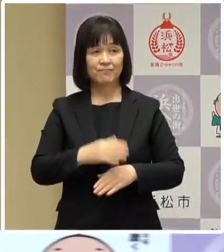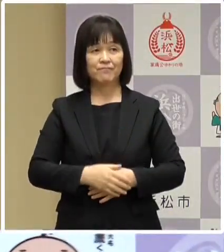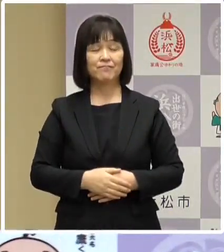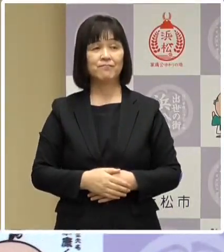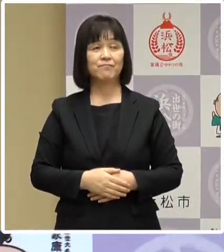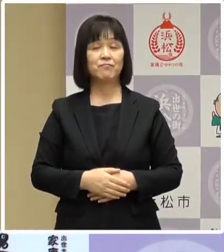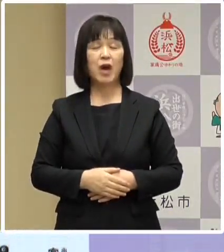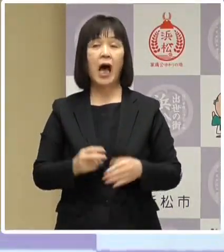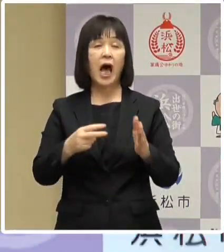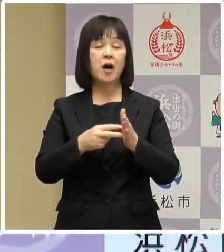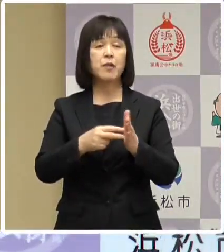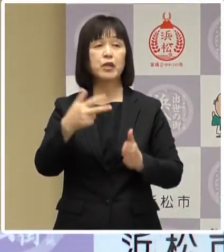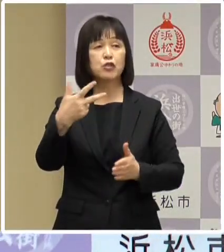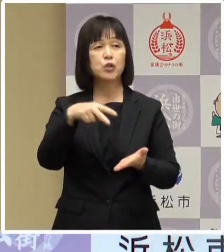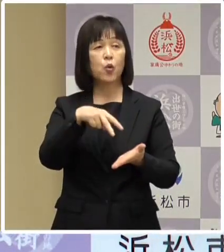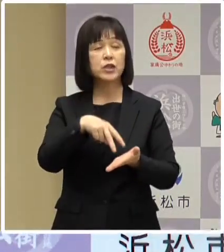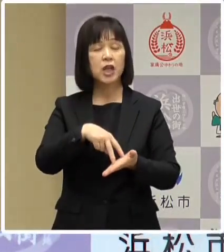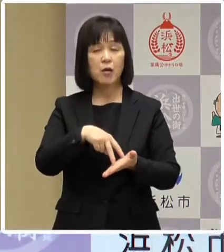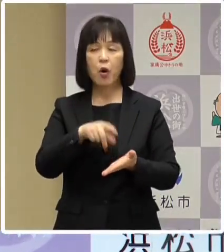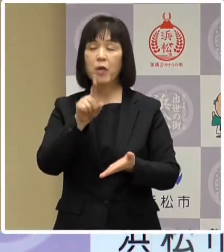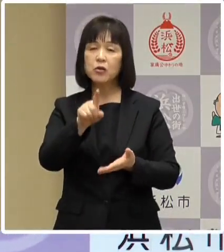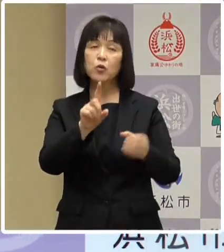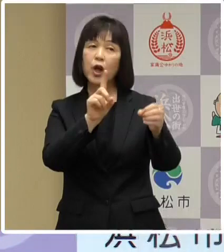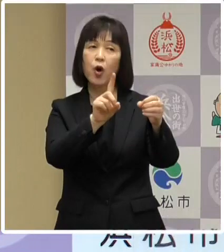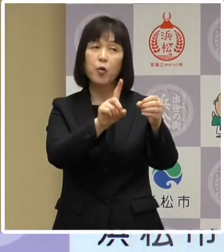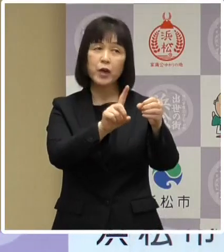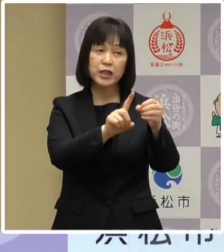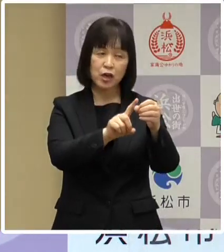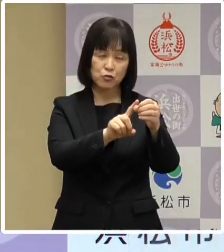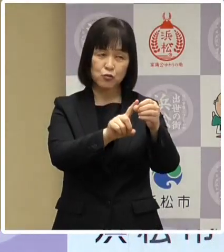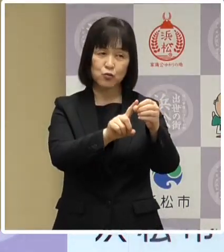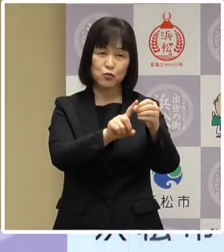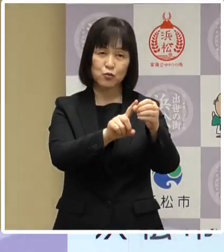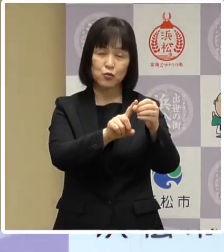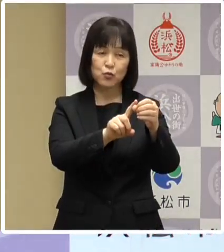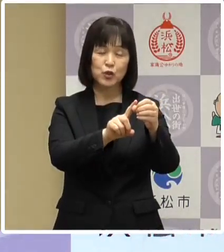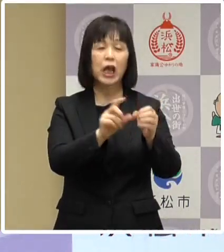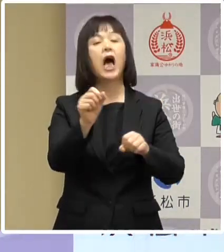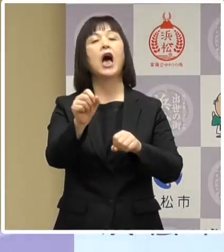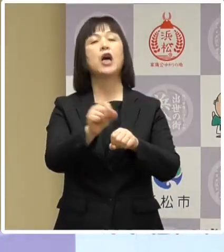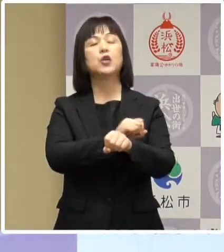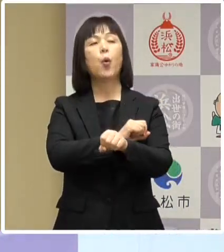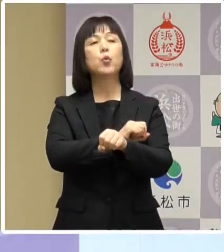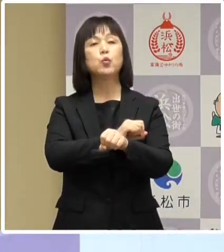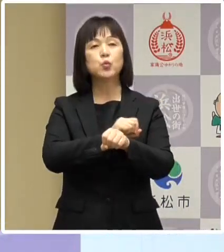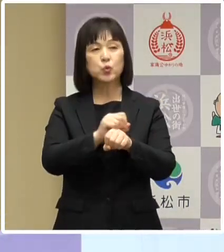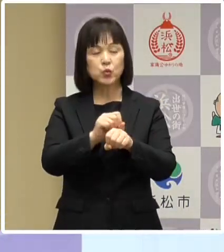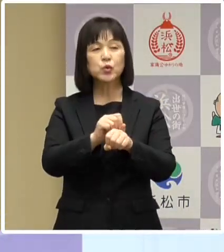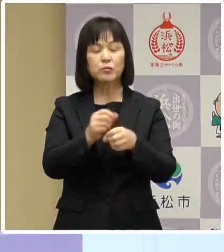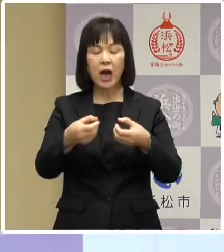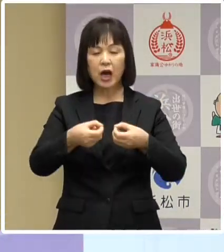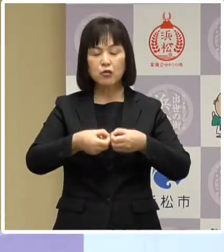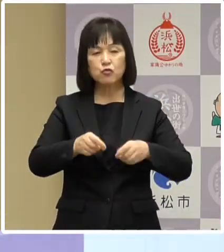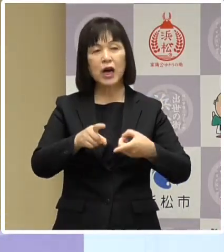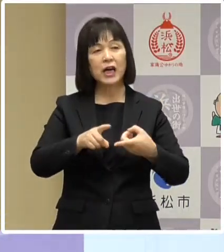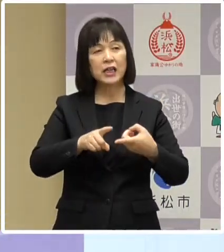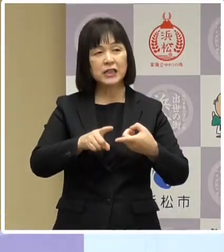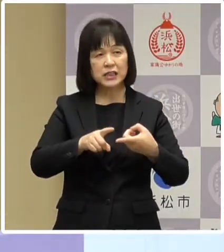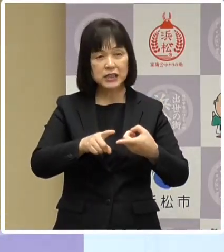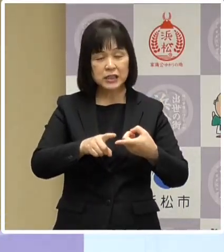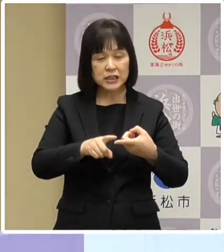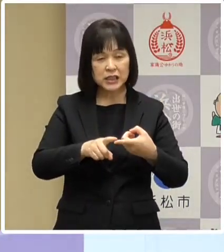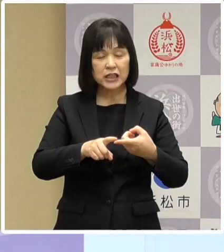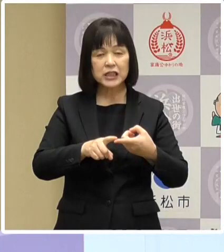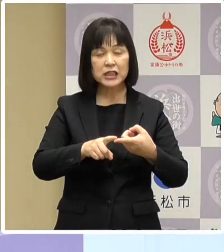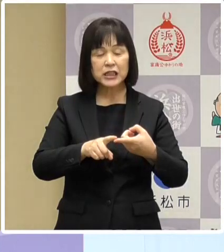して、それぐらい目指していきたいっていうのはあるんでしょうか。 そうですね、特にその詳細にですね、経済波及効果